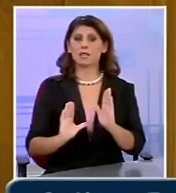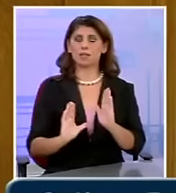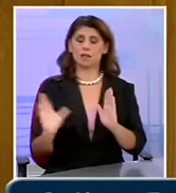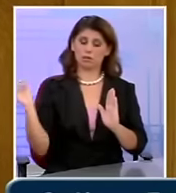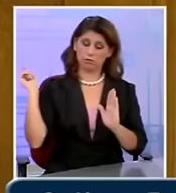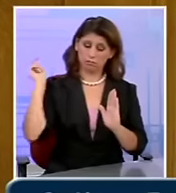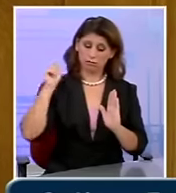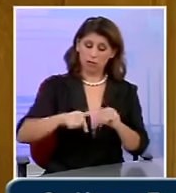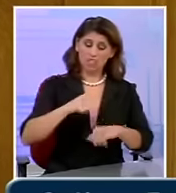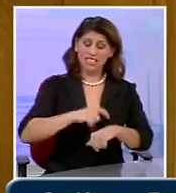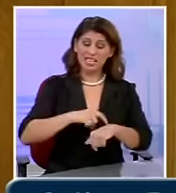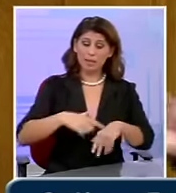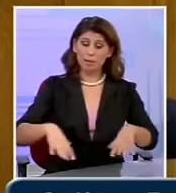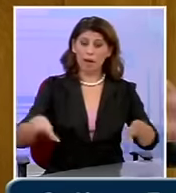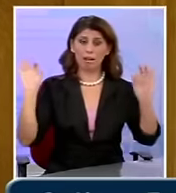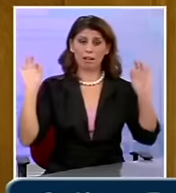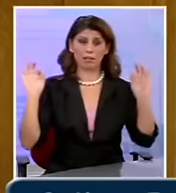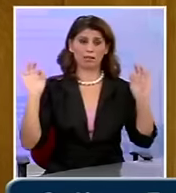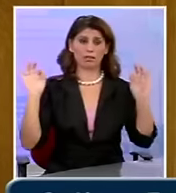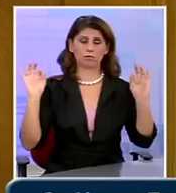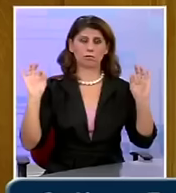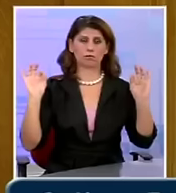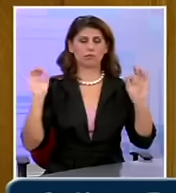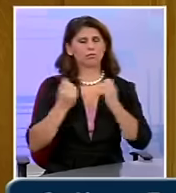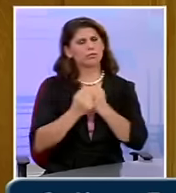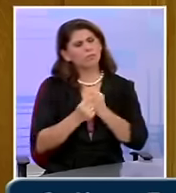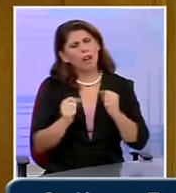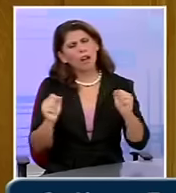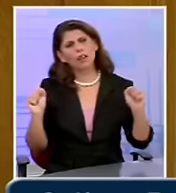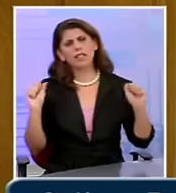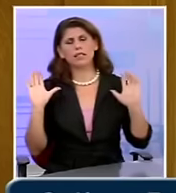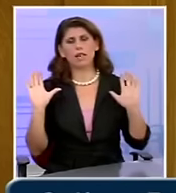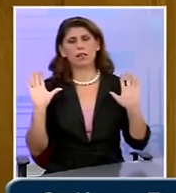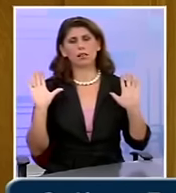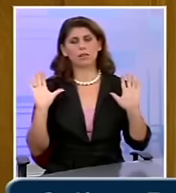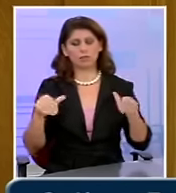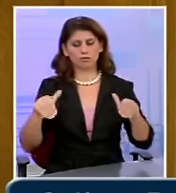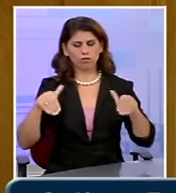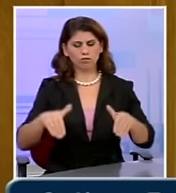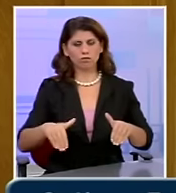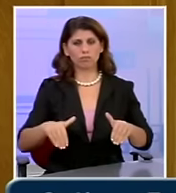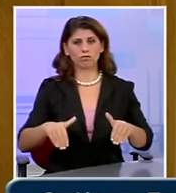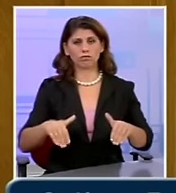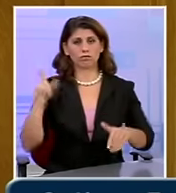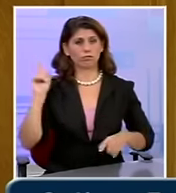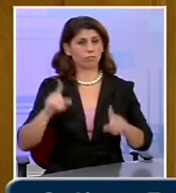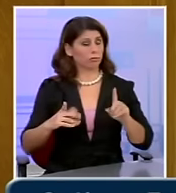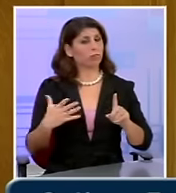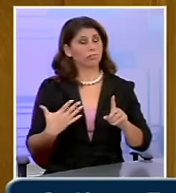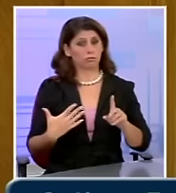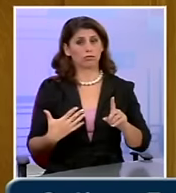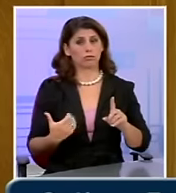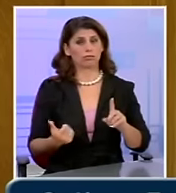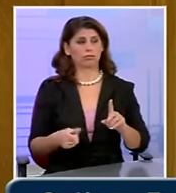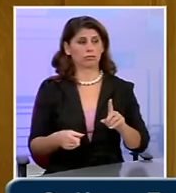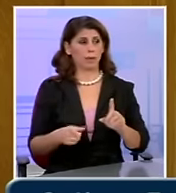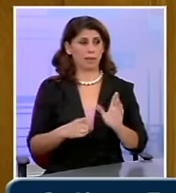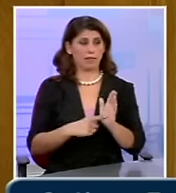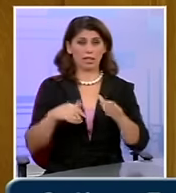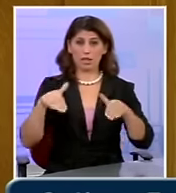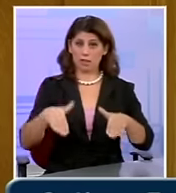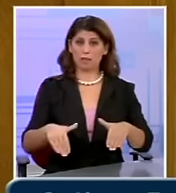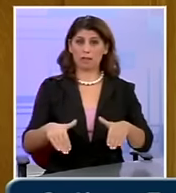ώρα, πέρα από την πειθαρχία η οποία τόσο